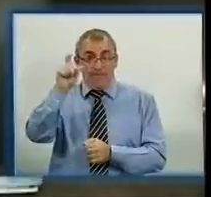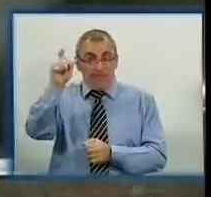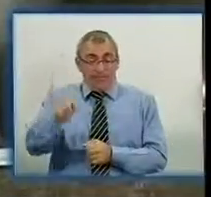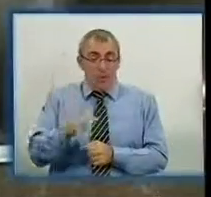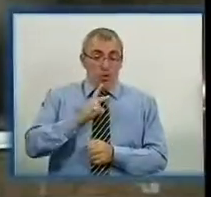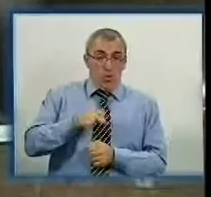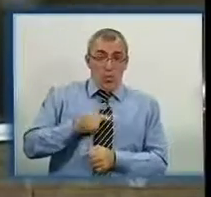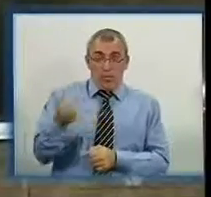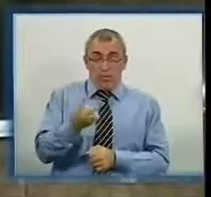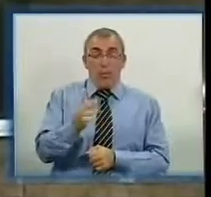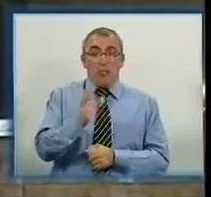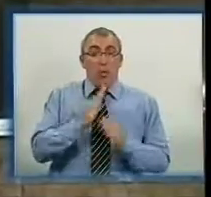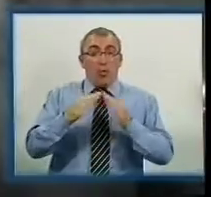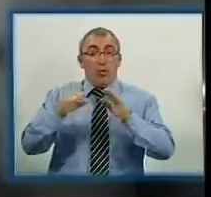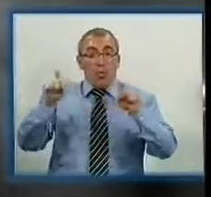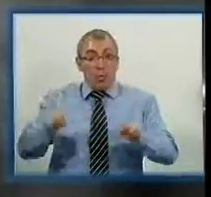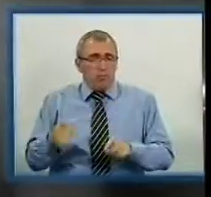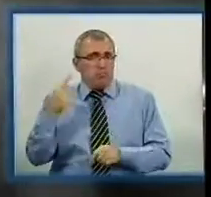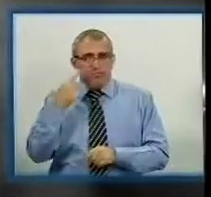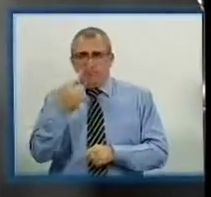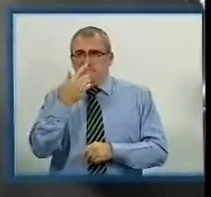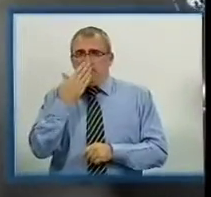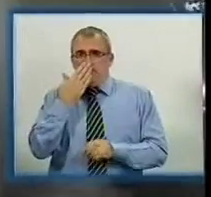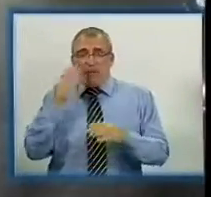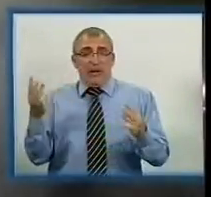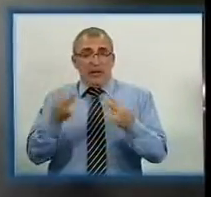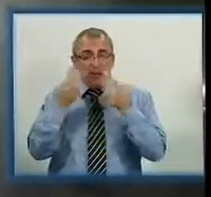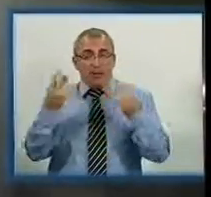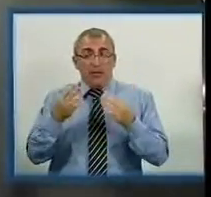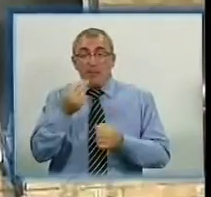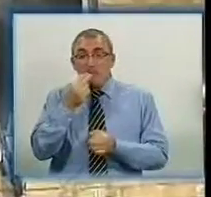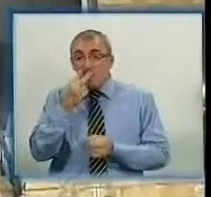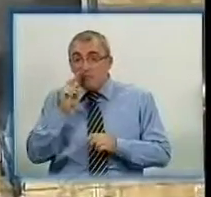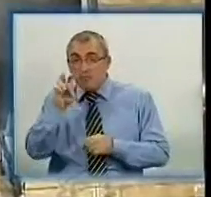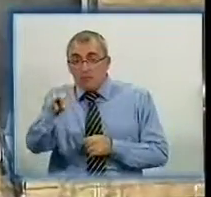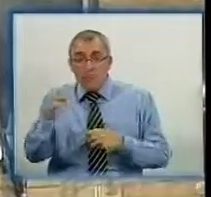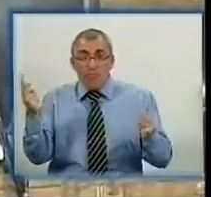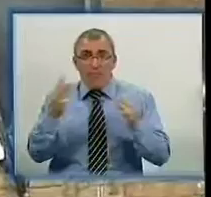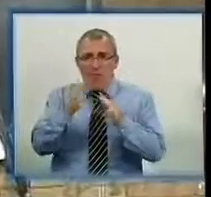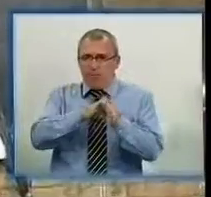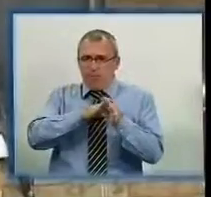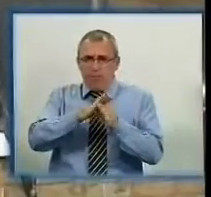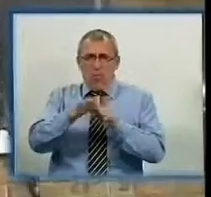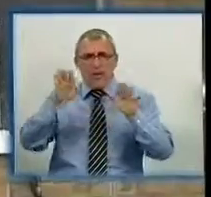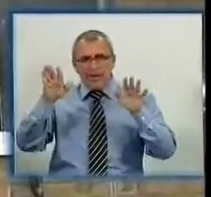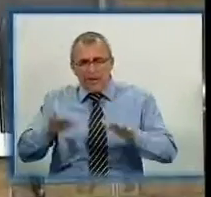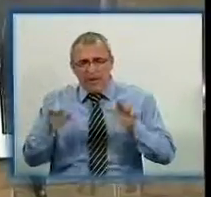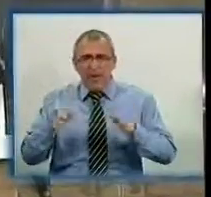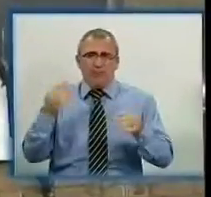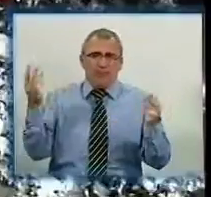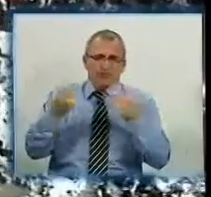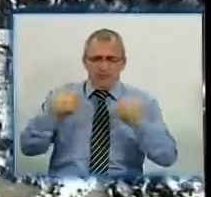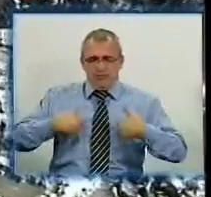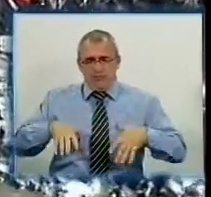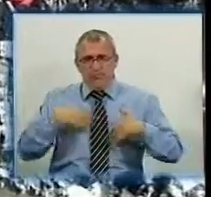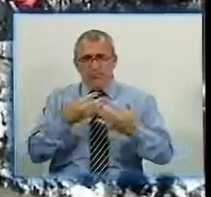її донька були вдома, відчувши запах диму. Дівчина забігла до вітальні і побачила, що вогнем повністю охоплені диван, горять речі, а